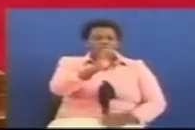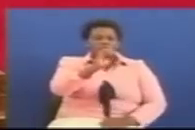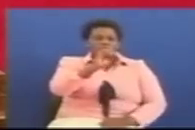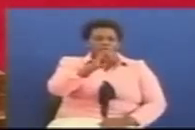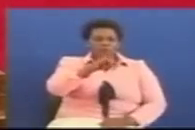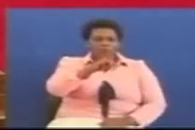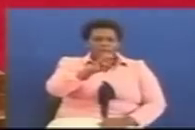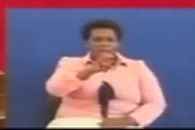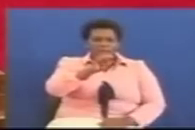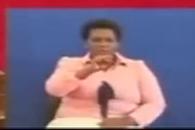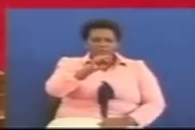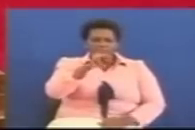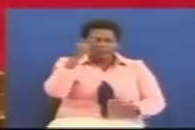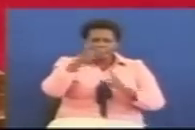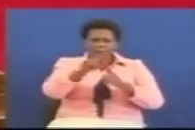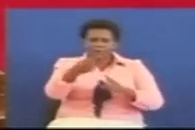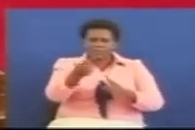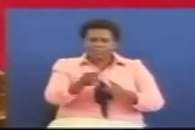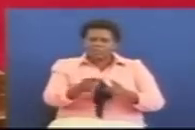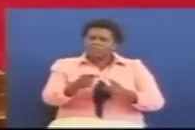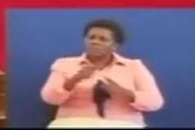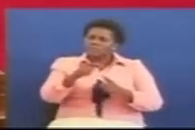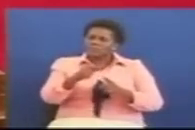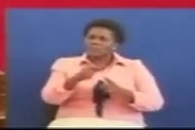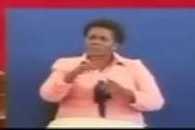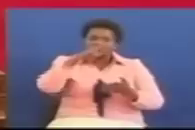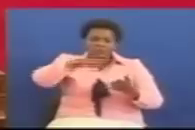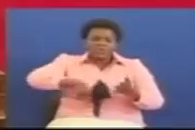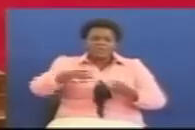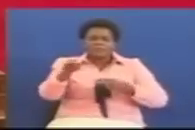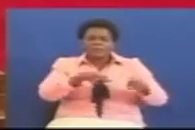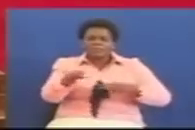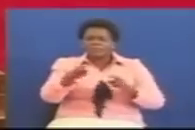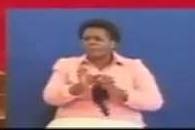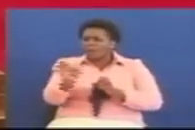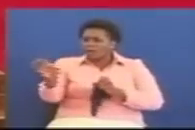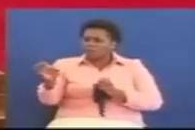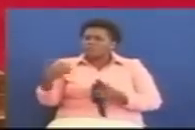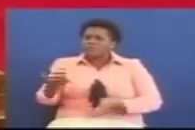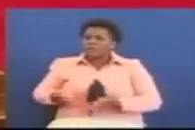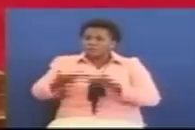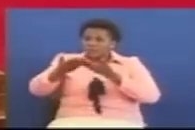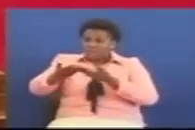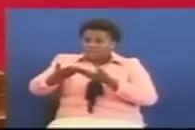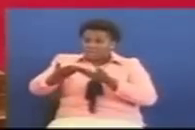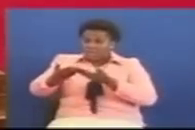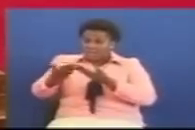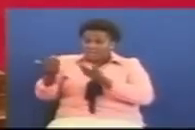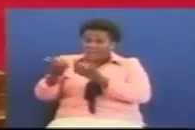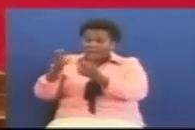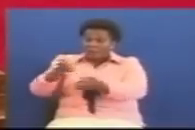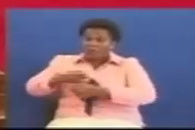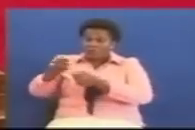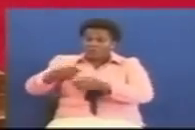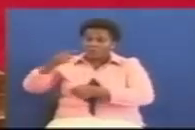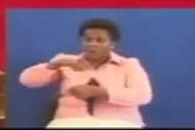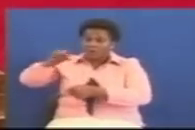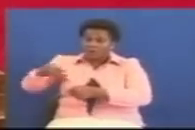kuandaa makubaliano maalum, yani bilateral agreement, yatakayowezesha nchi yetu kupeleka tumbaku katika nchi hizo kwa kodi